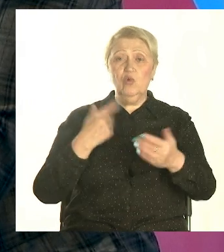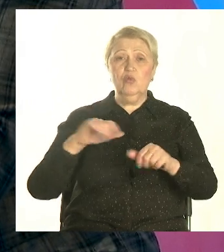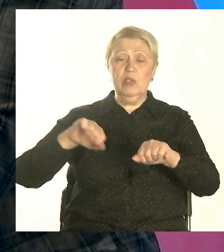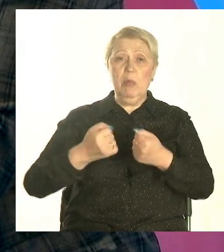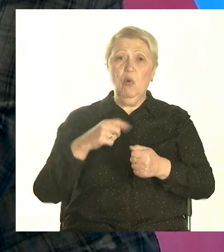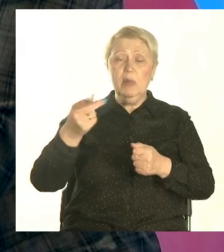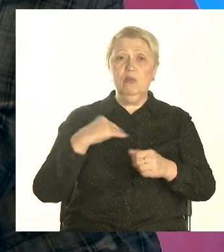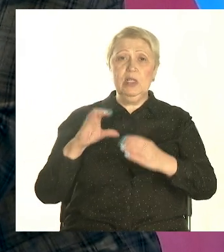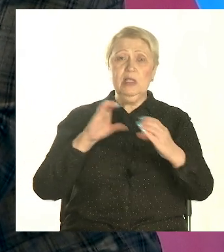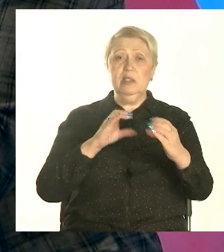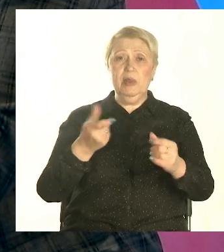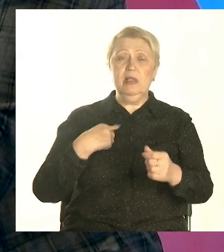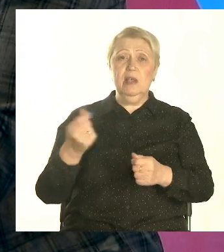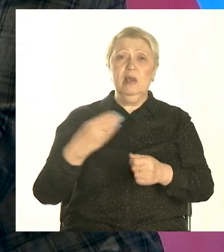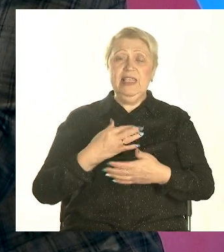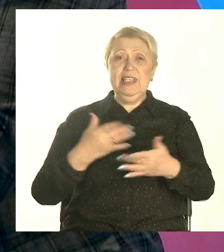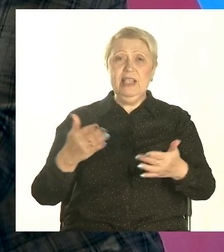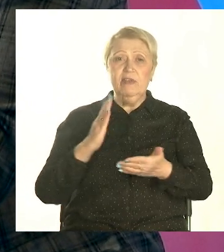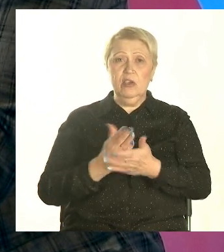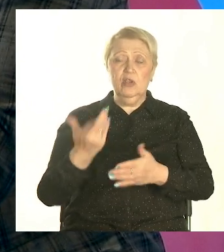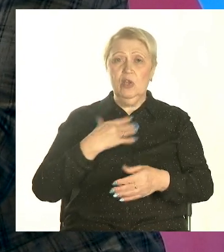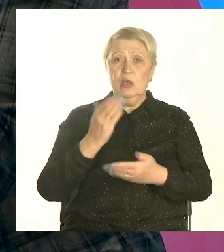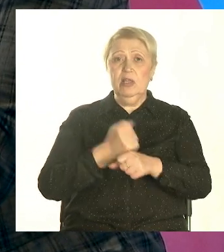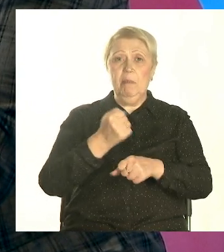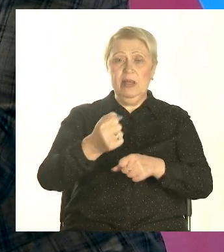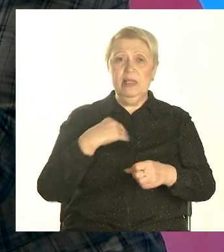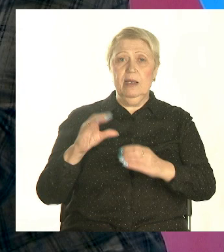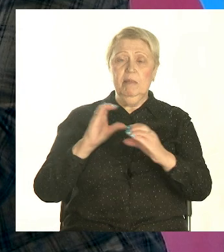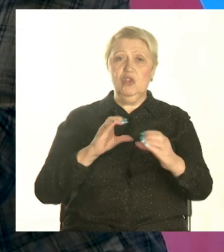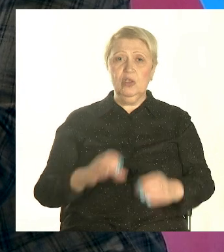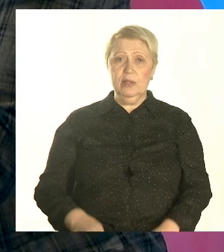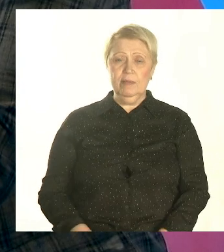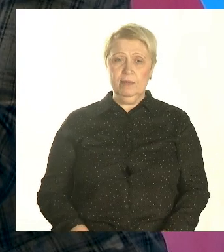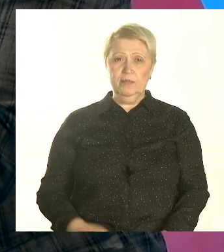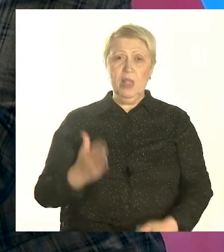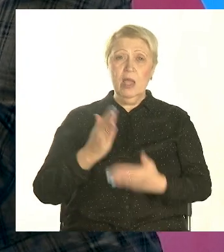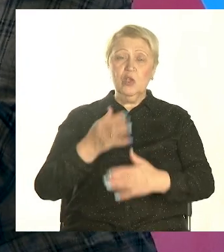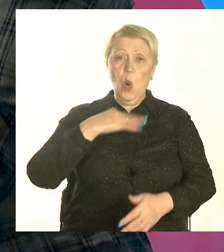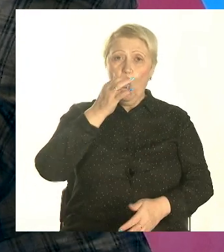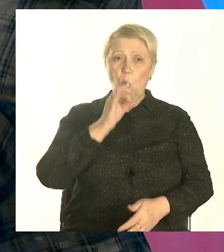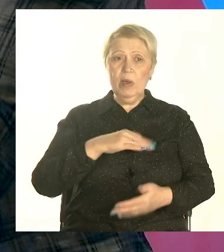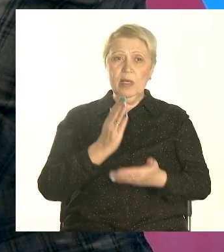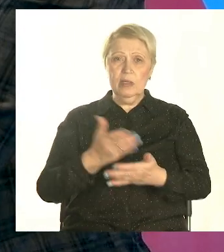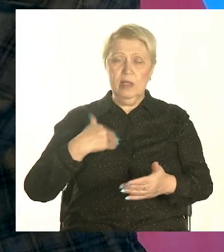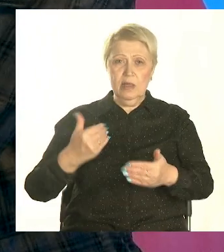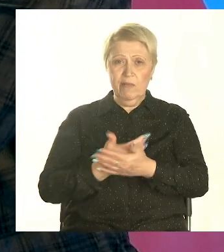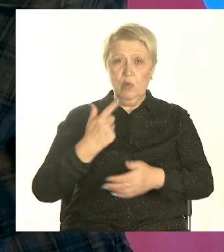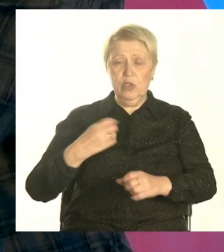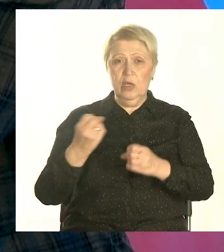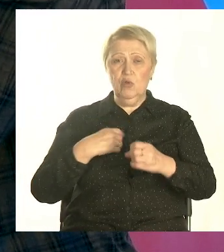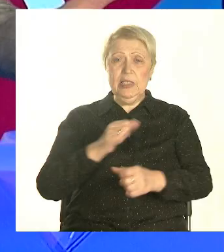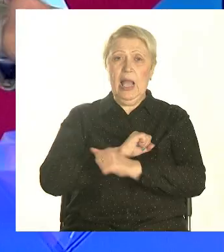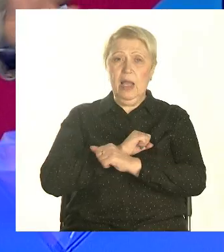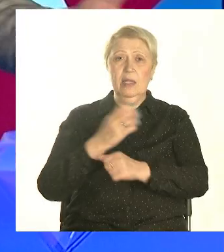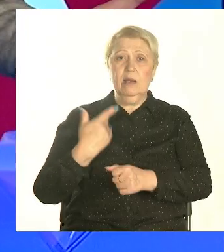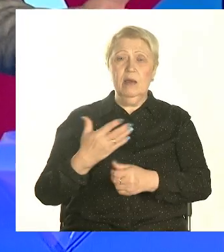средства на линию выпускается дополнительный транспорт. А если вот из опыта просто прошлых лет говорить, новогодние каникулы по сравнению